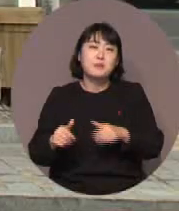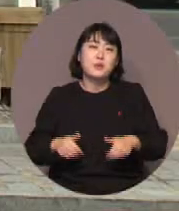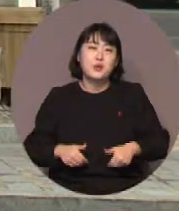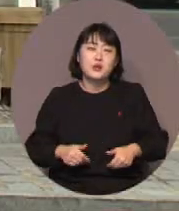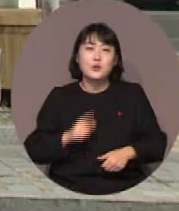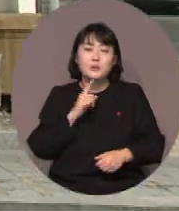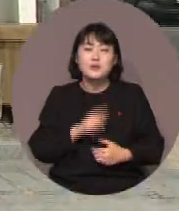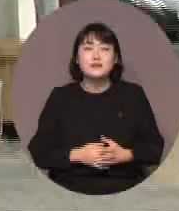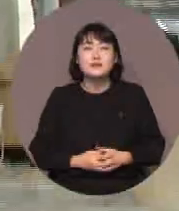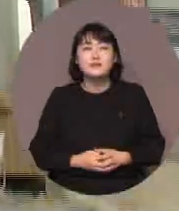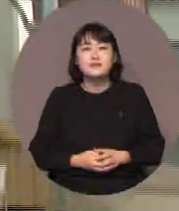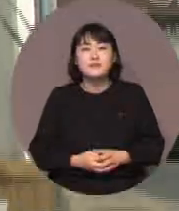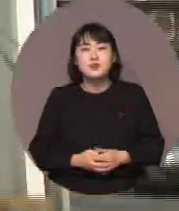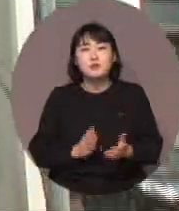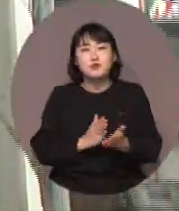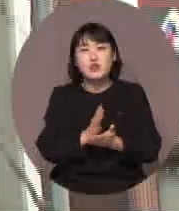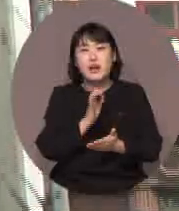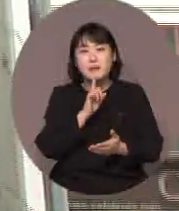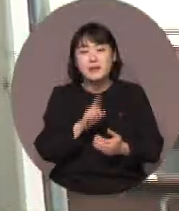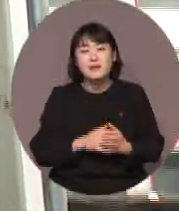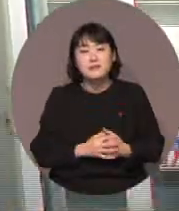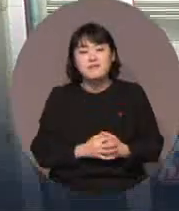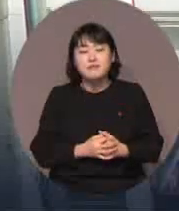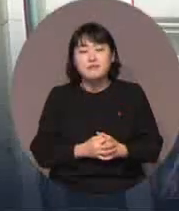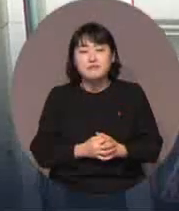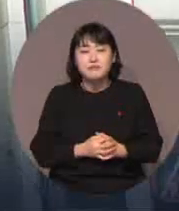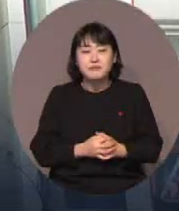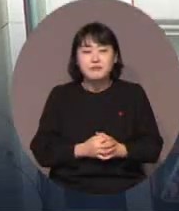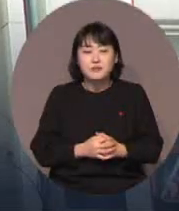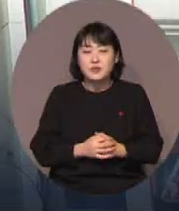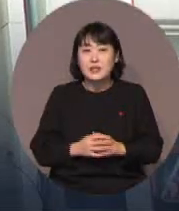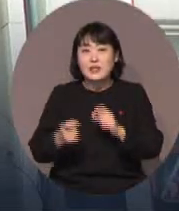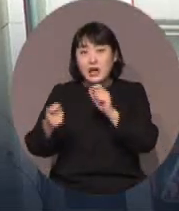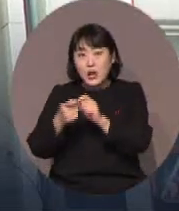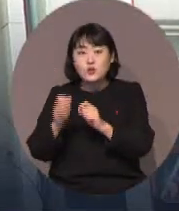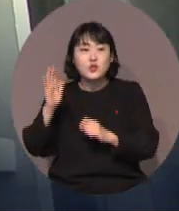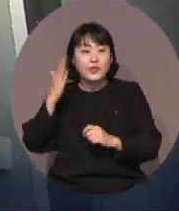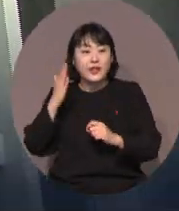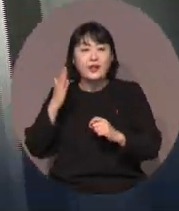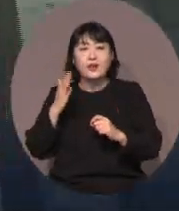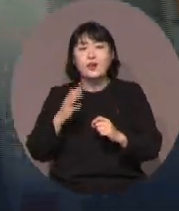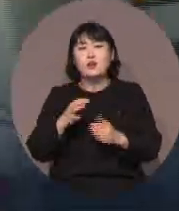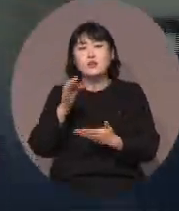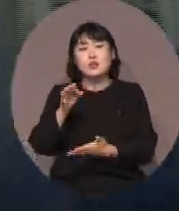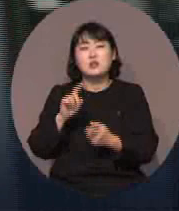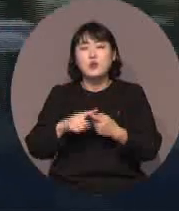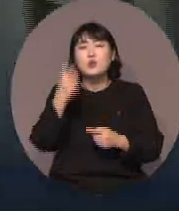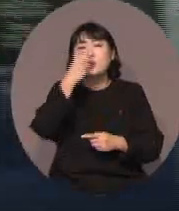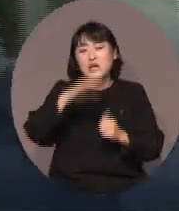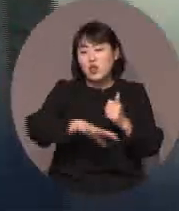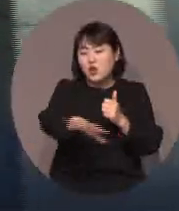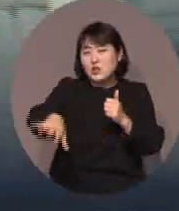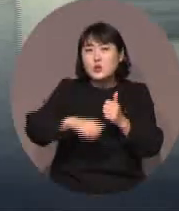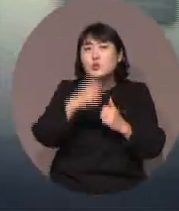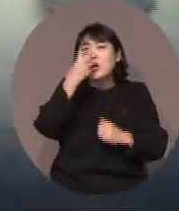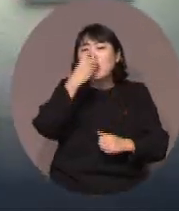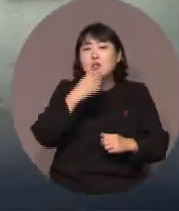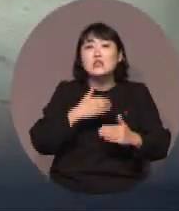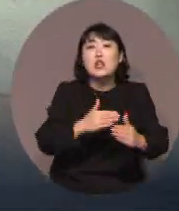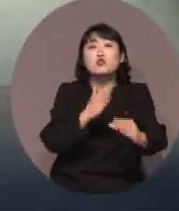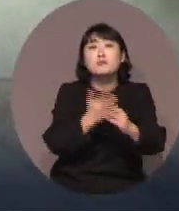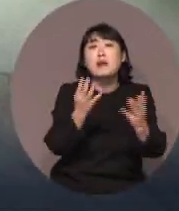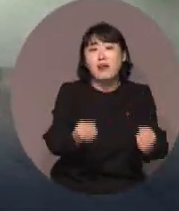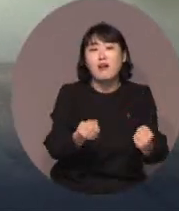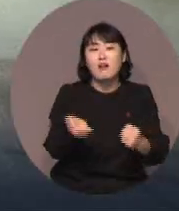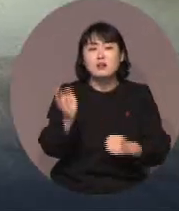무엇보다 중요하다고 말합니다. 근현대 유산들에 대한 전수조사는 많이 진행이 되고 있어요. 다만 이제